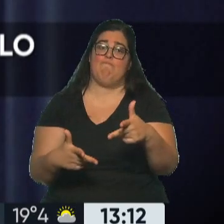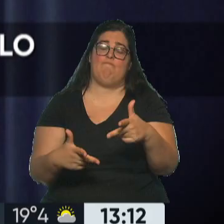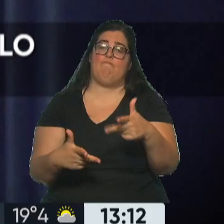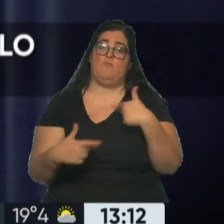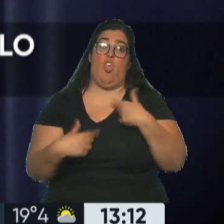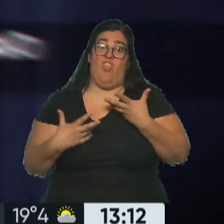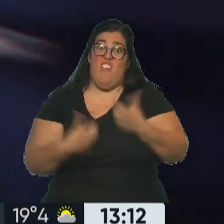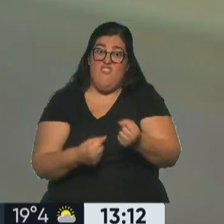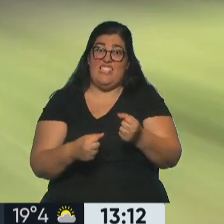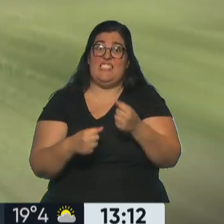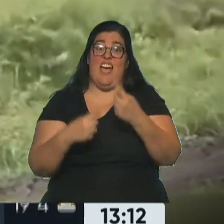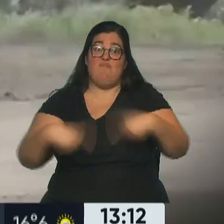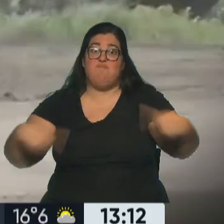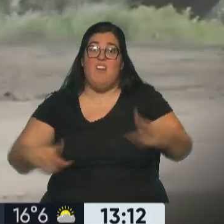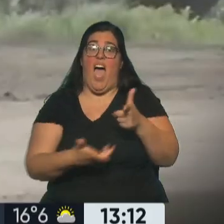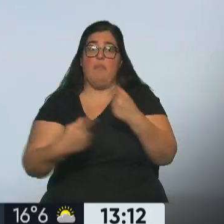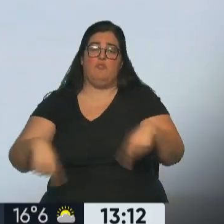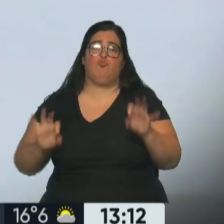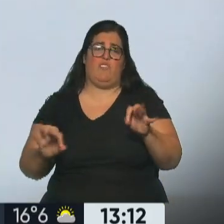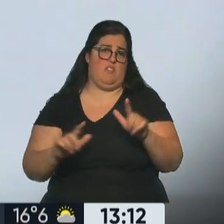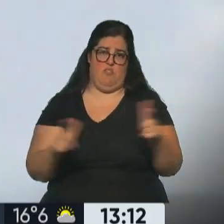ではありません。